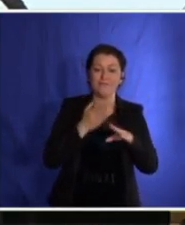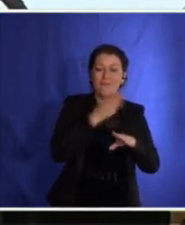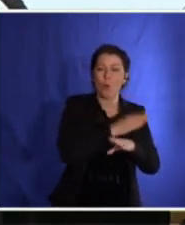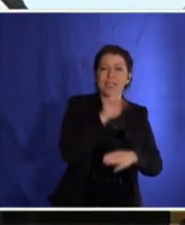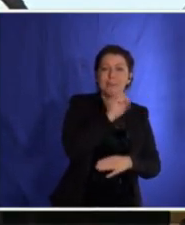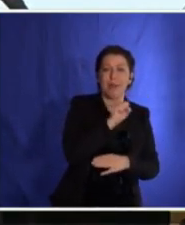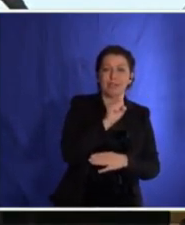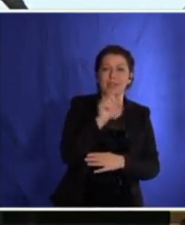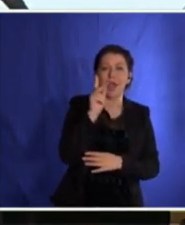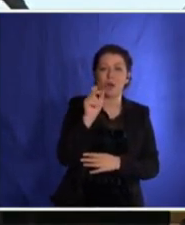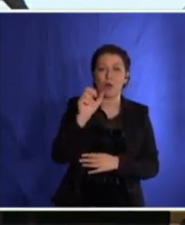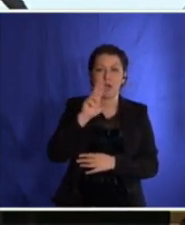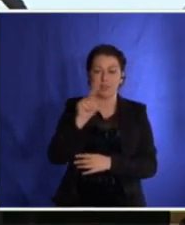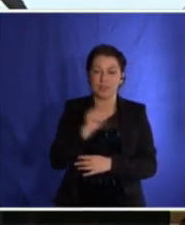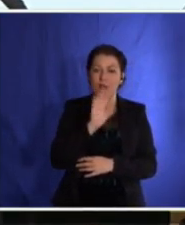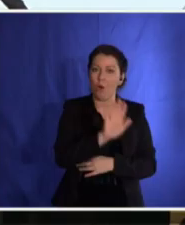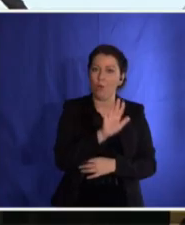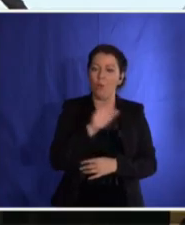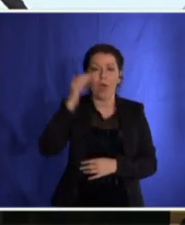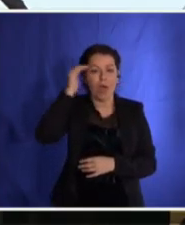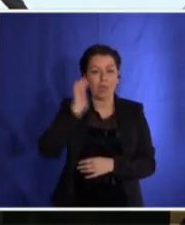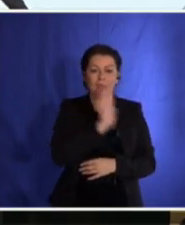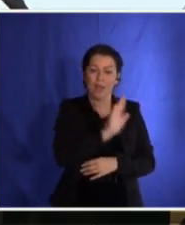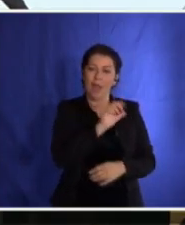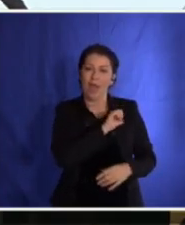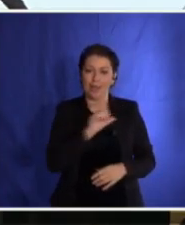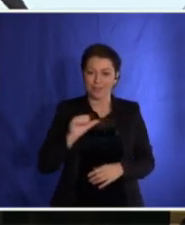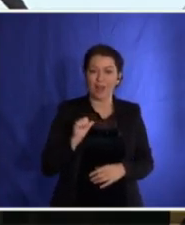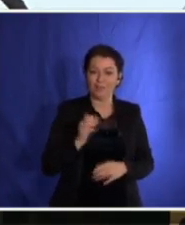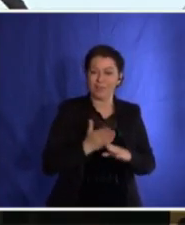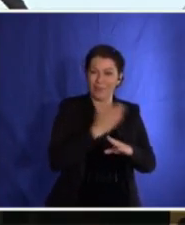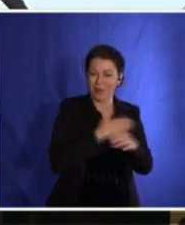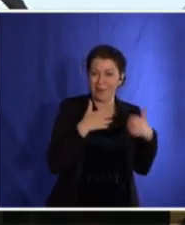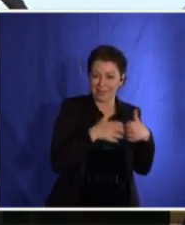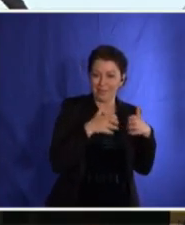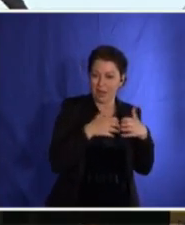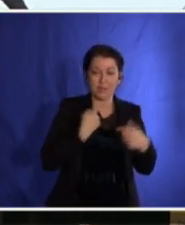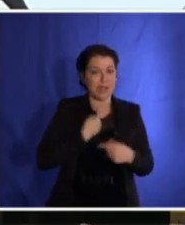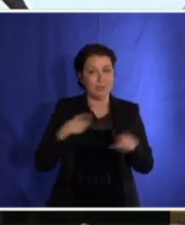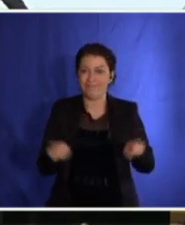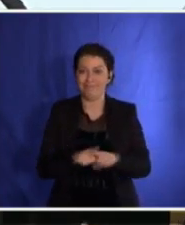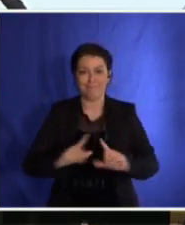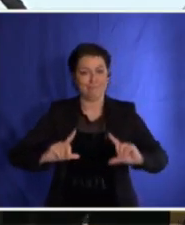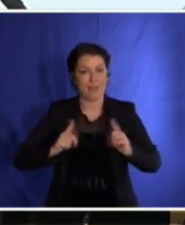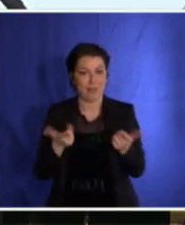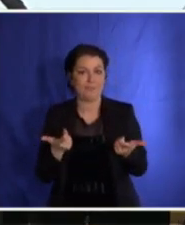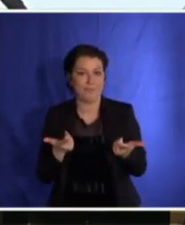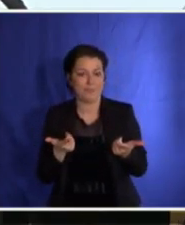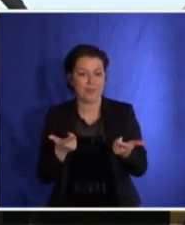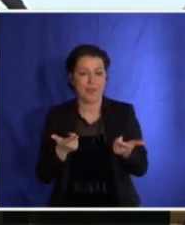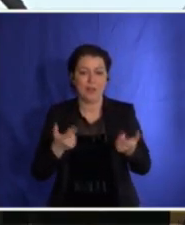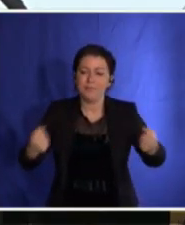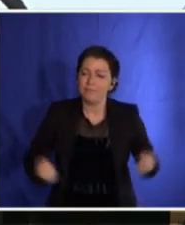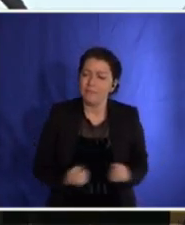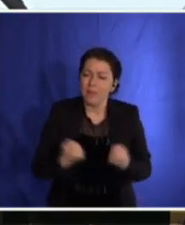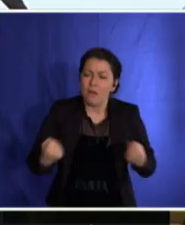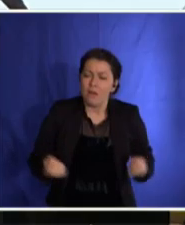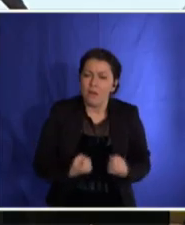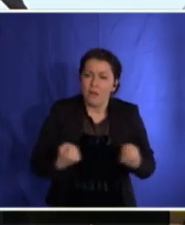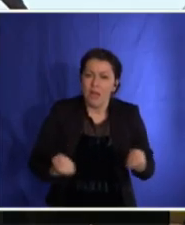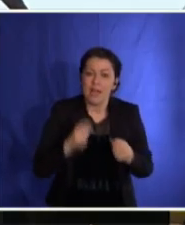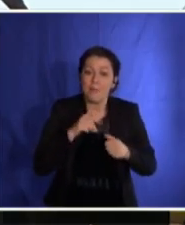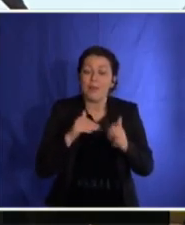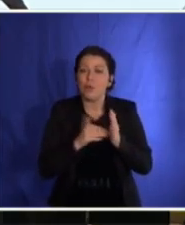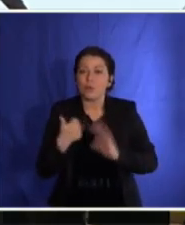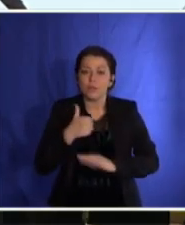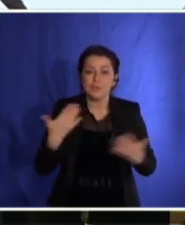die Eigenschaften der Hanni, die ich genauso erlebt habe. Eine unendliche Fleißigkeit, aber nicht nur die Fleißigkeit, sondern auch eine Vision